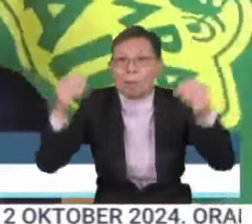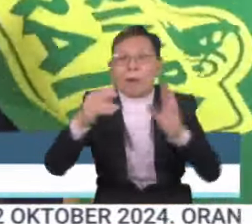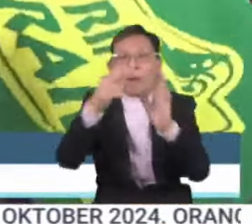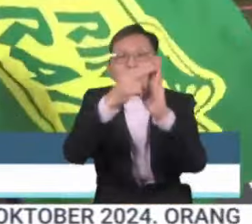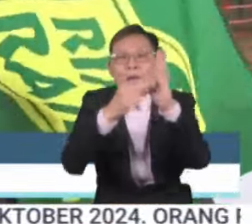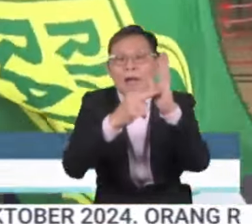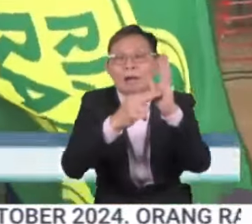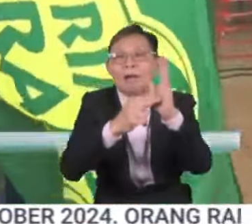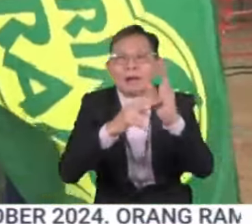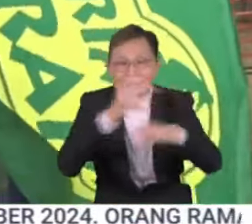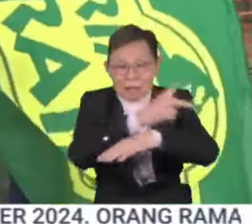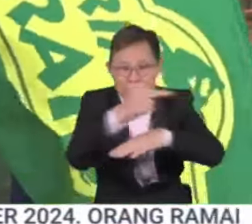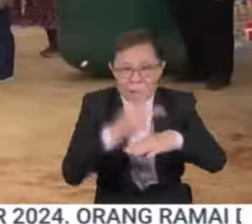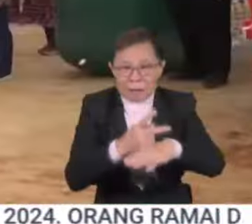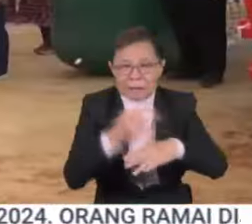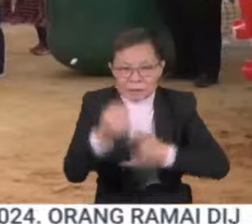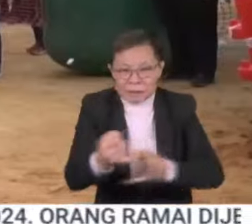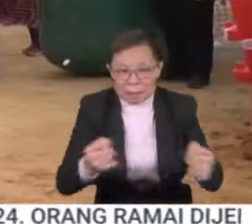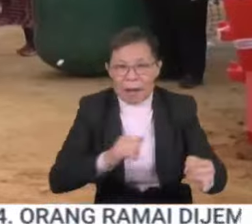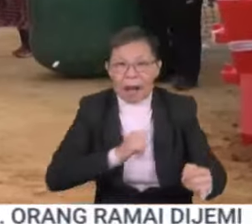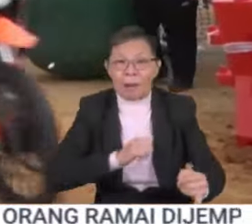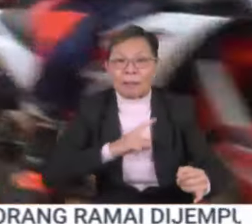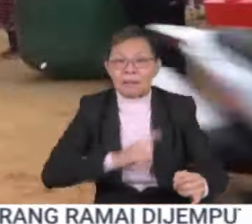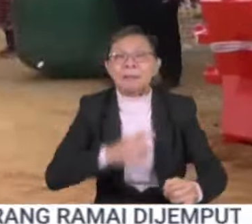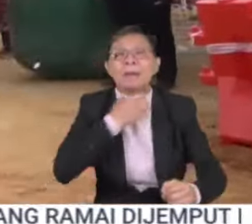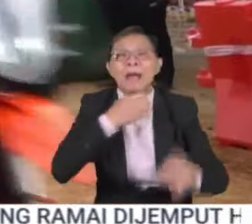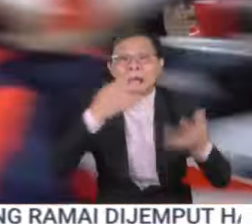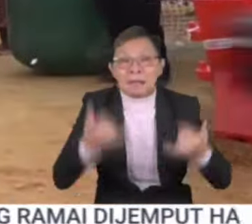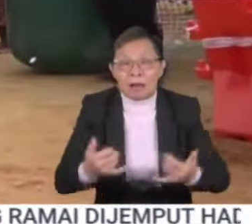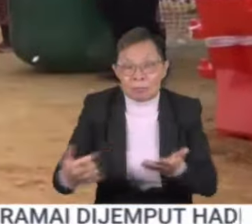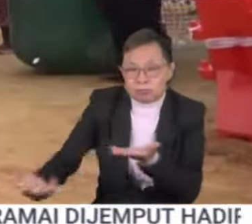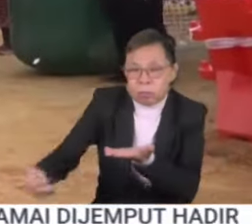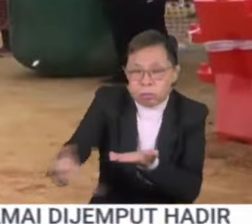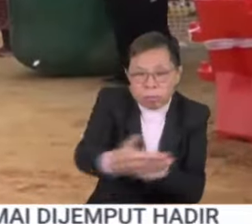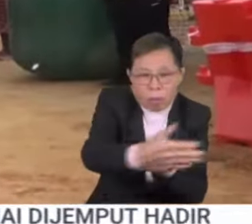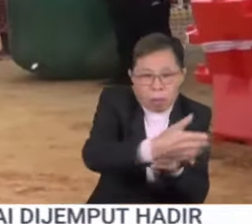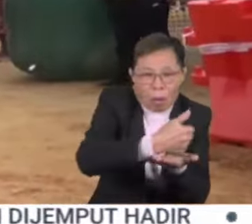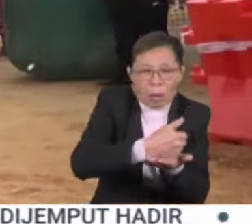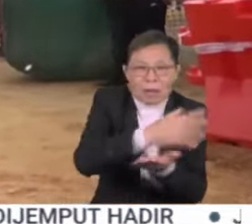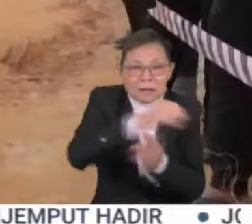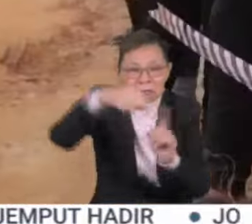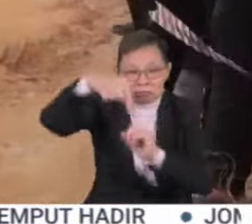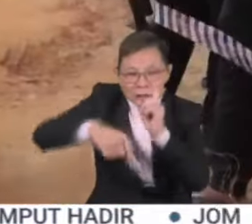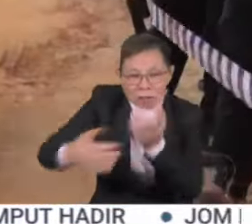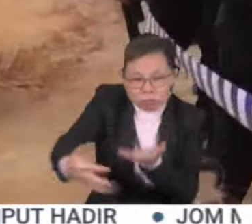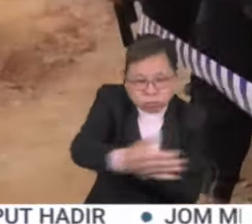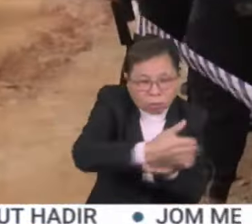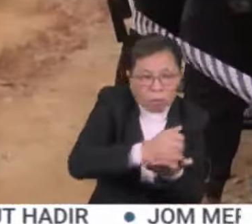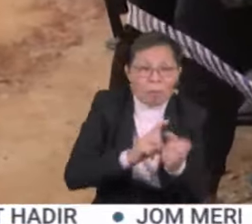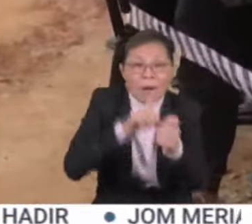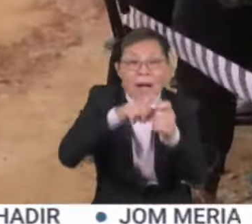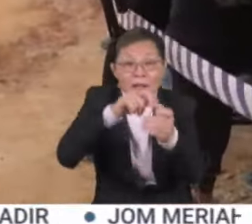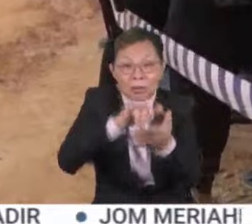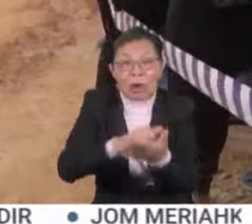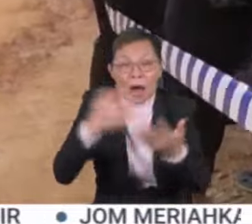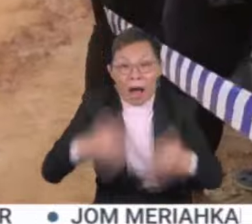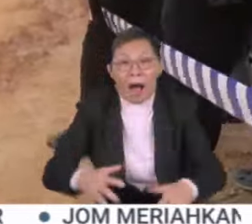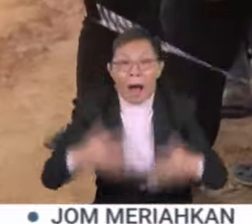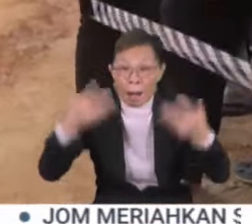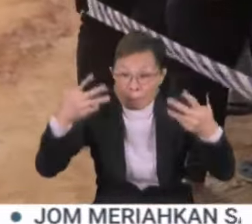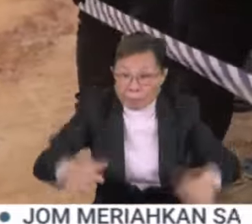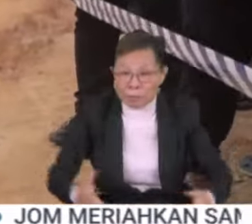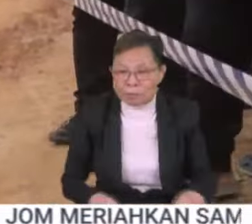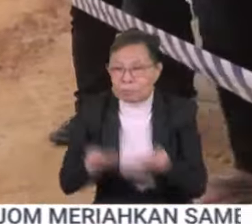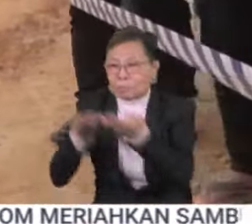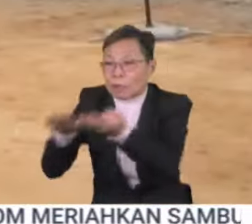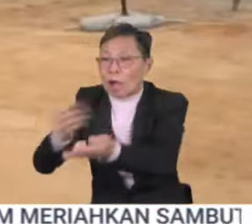Fatwa Kebangsaan. Jabatan Agama Islam Perak ketika ini sedang mengumpul maklumat dan data mengenainya. Hasilnya akan dipersembahkan